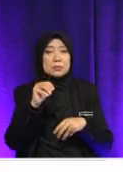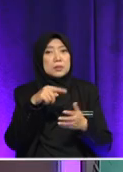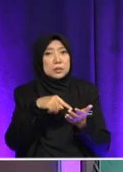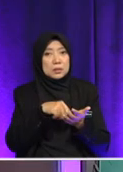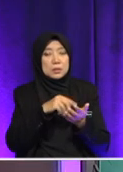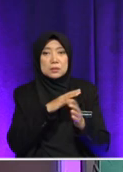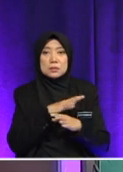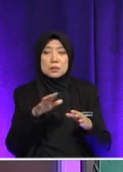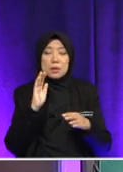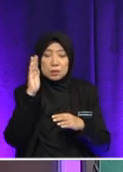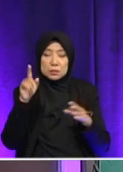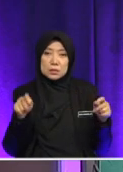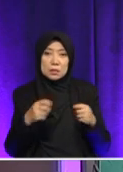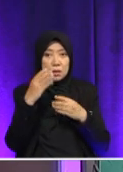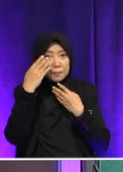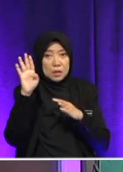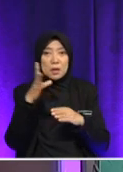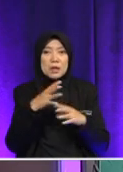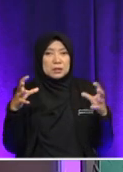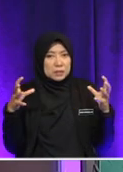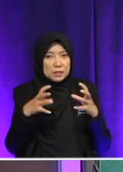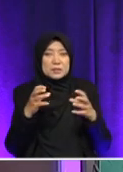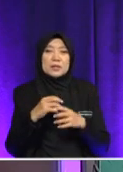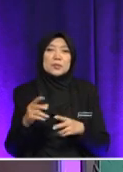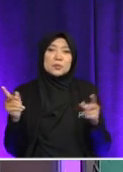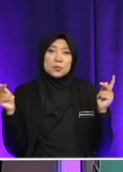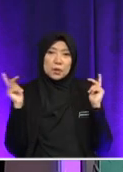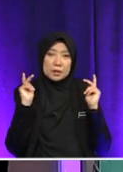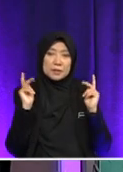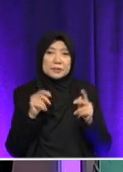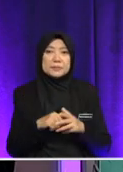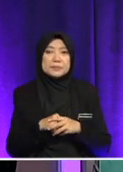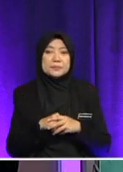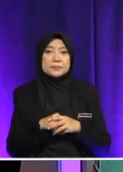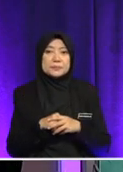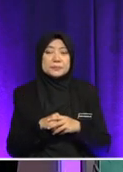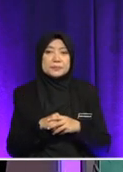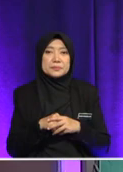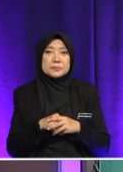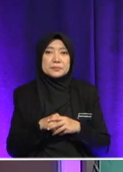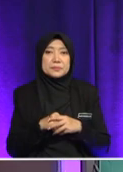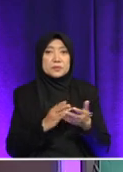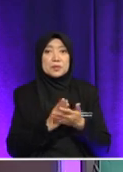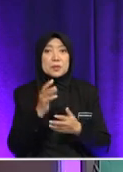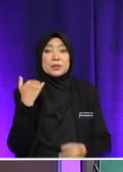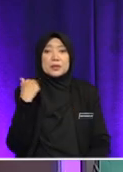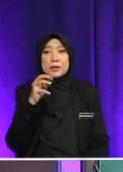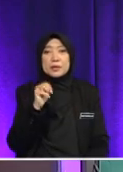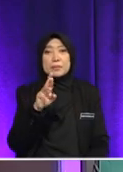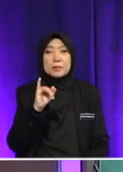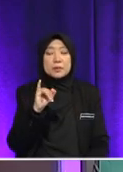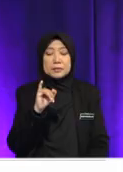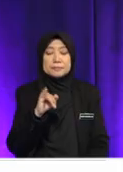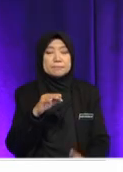Dia tidak betina balas dan dia keras dan kuat Oke oke seterusnya kita ada MRT pengisian